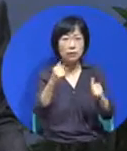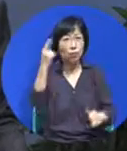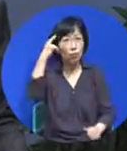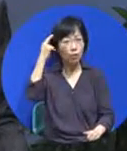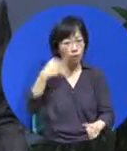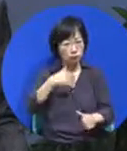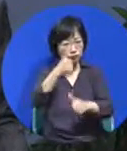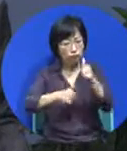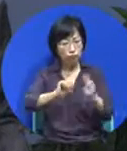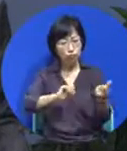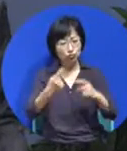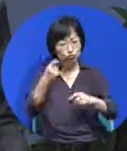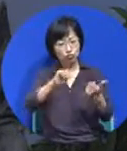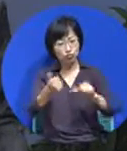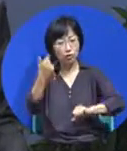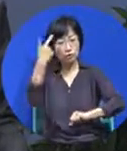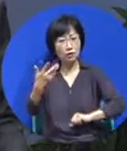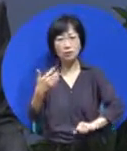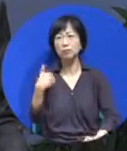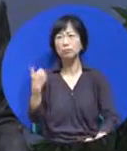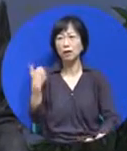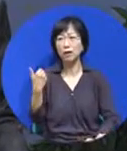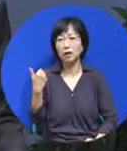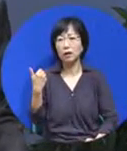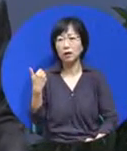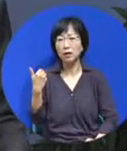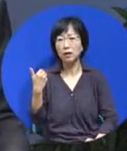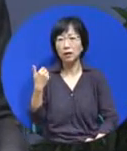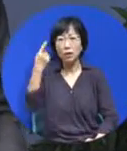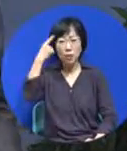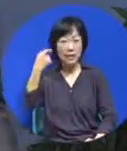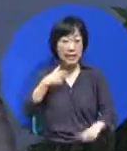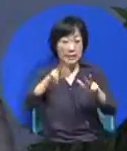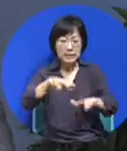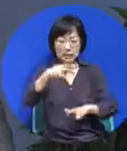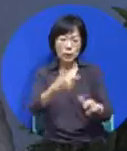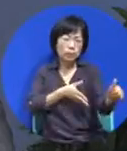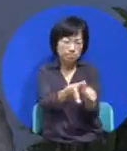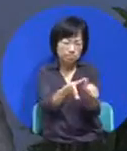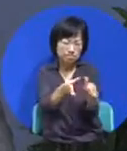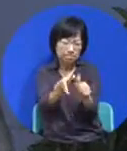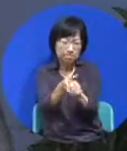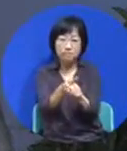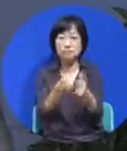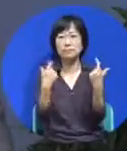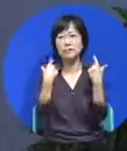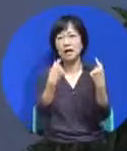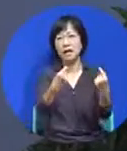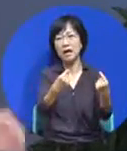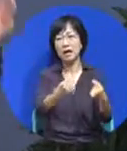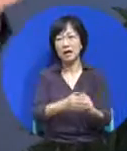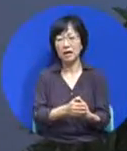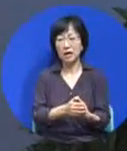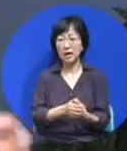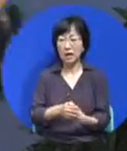왜냐? 죽이는 일을 계속했기 때문에. Why? Because they were doing things that caused that. 선지자 죽이고